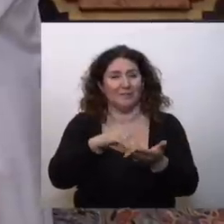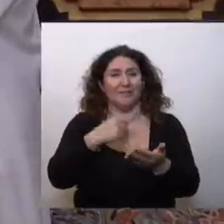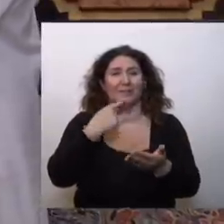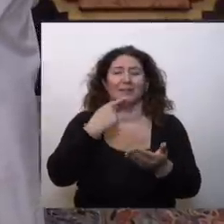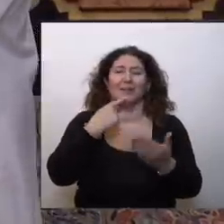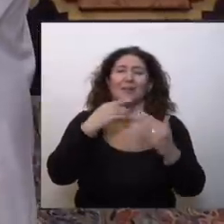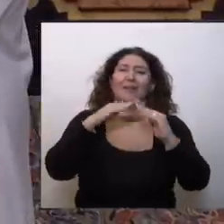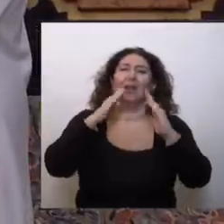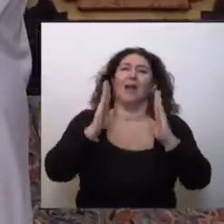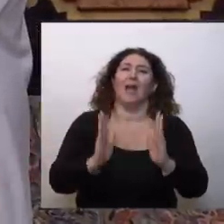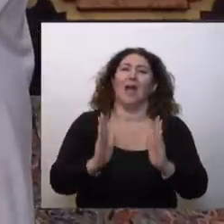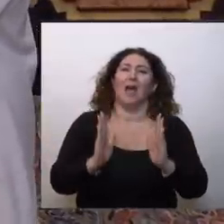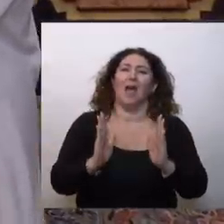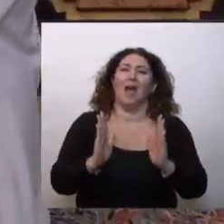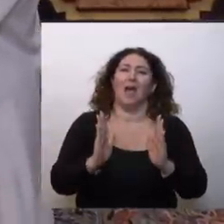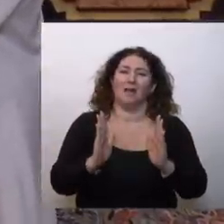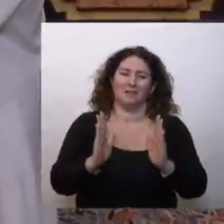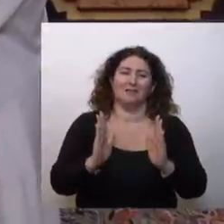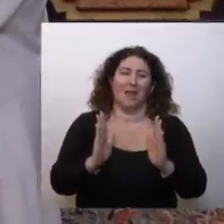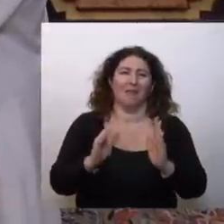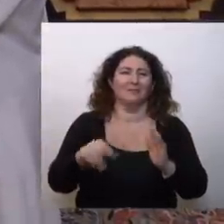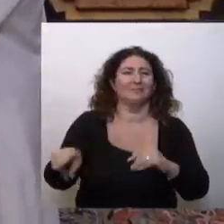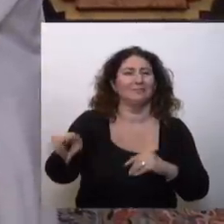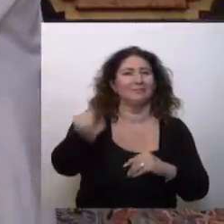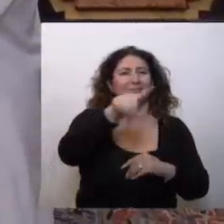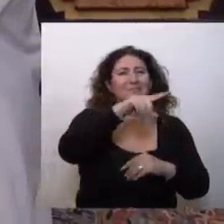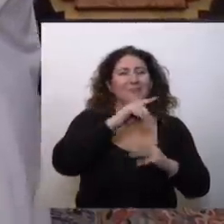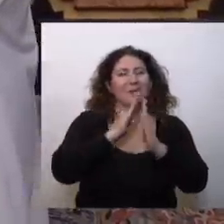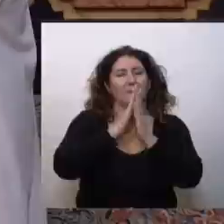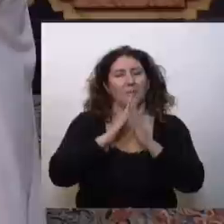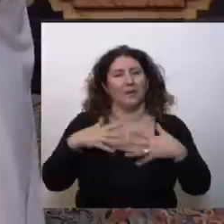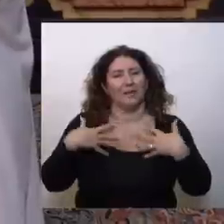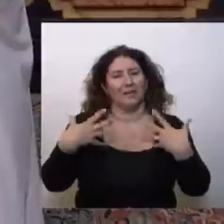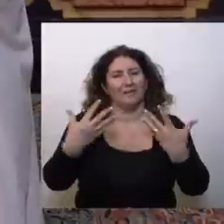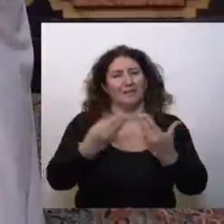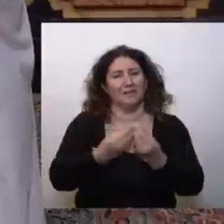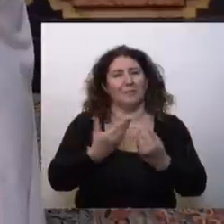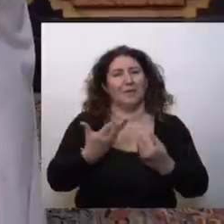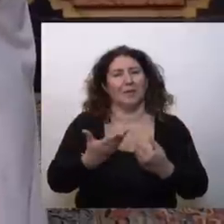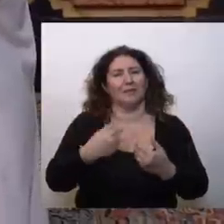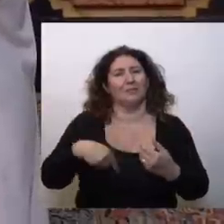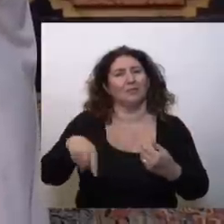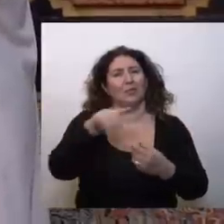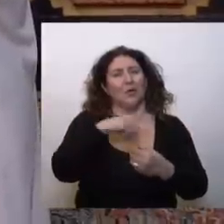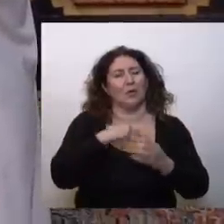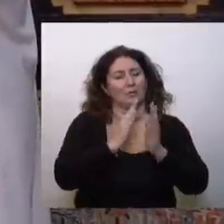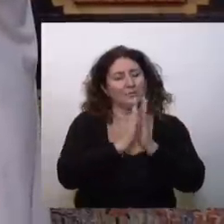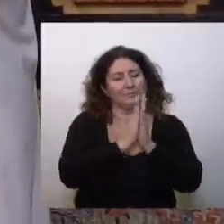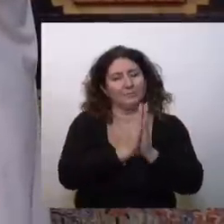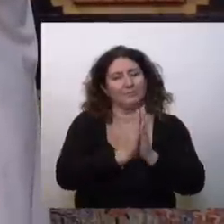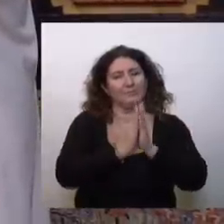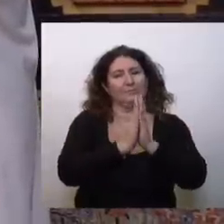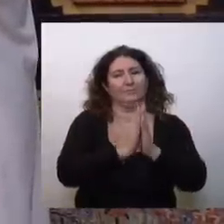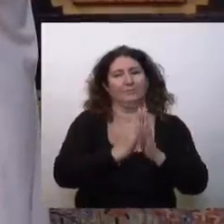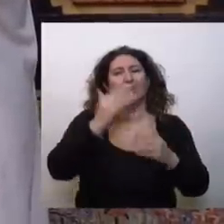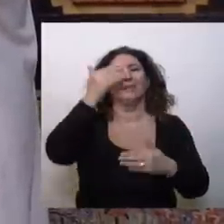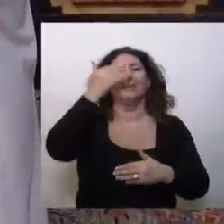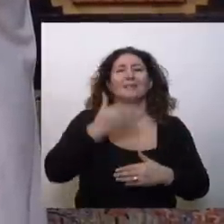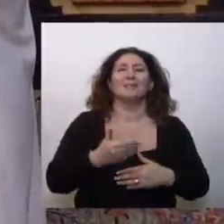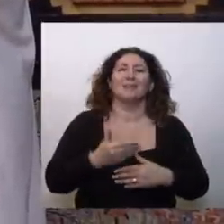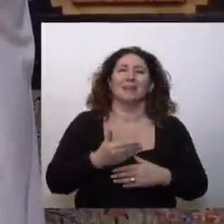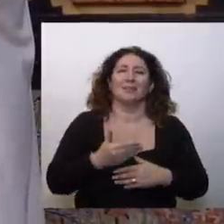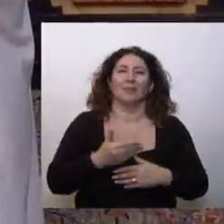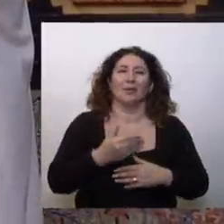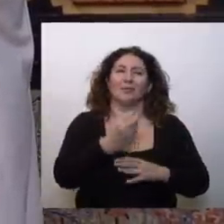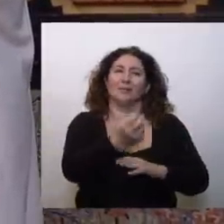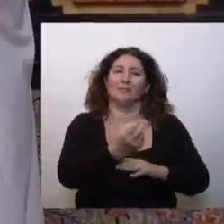casa partecipano a questo momento di preghiera, contempliamo la sindone che ci parla del grande